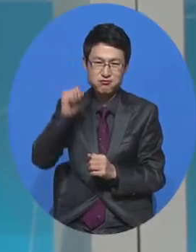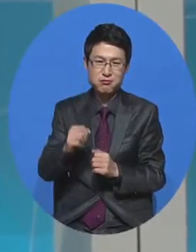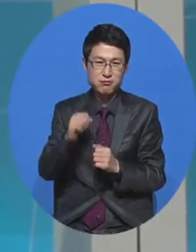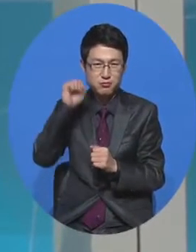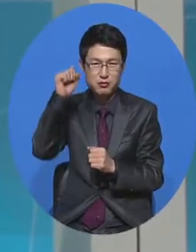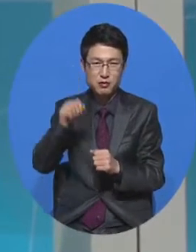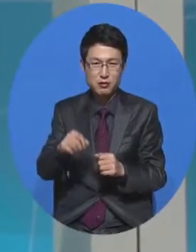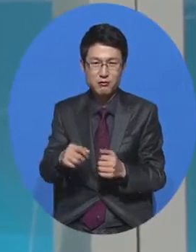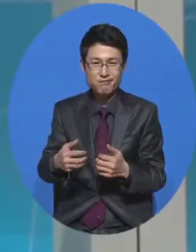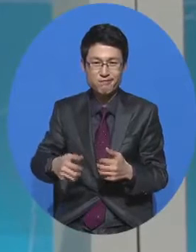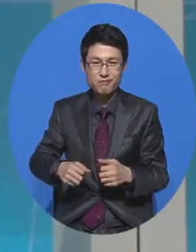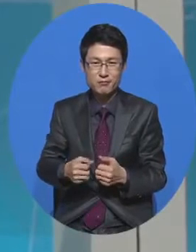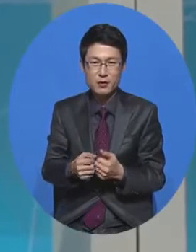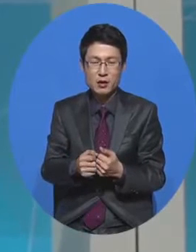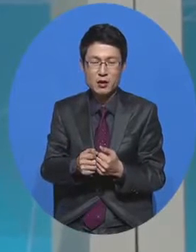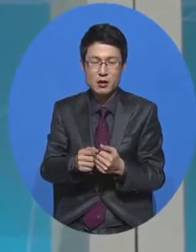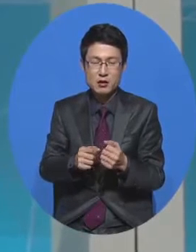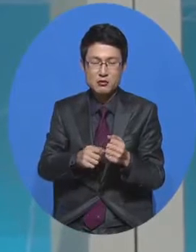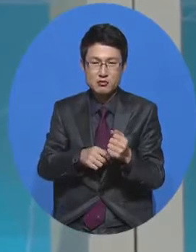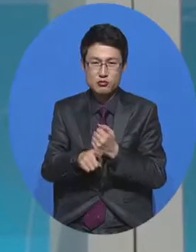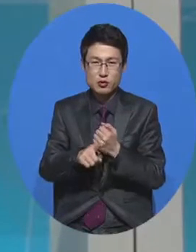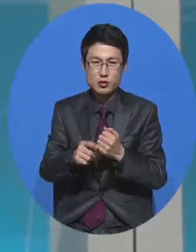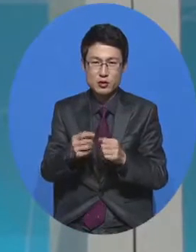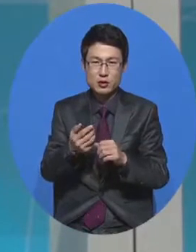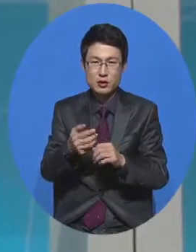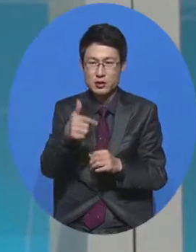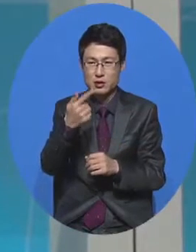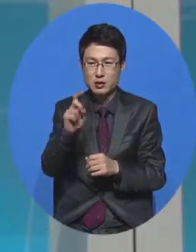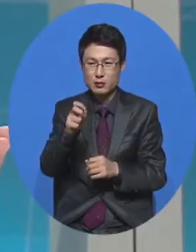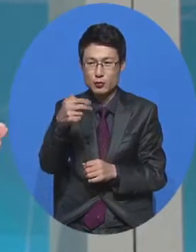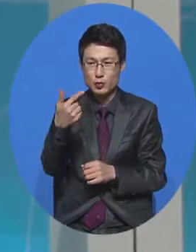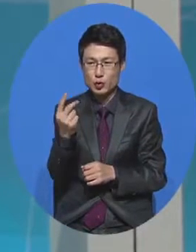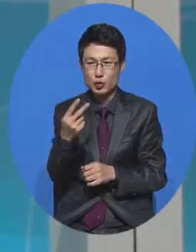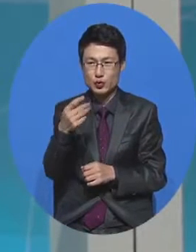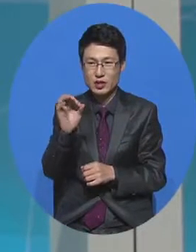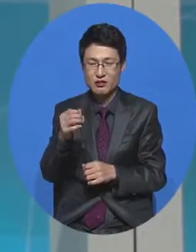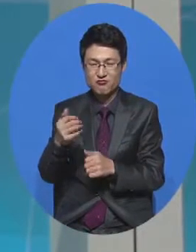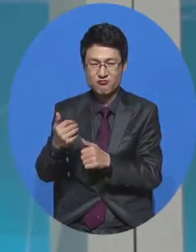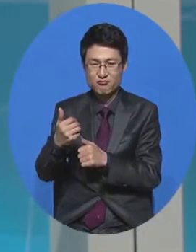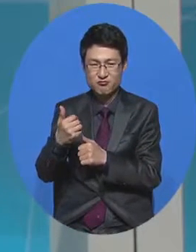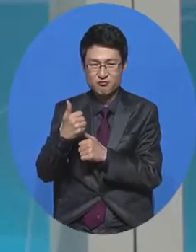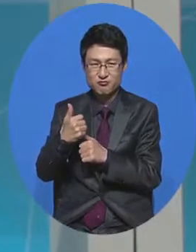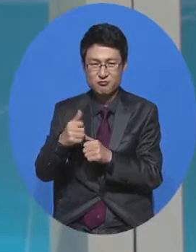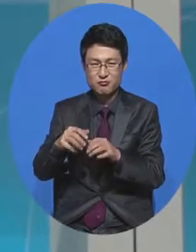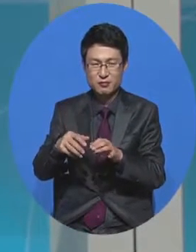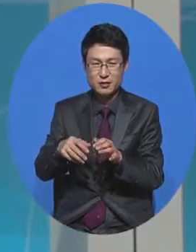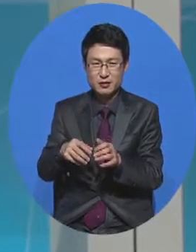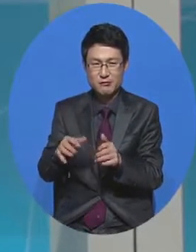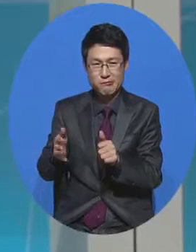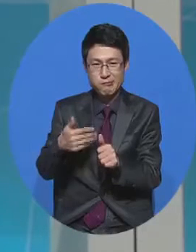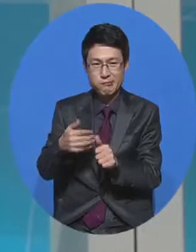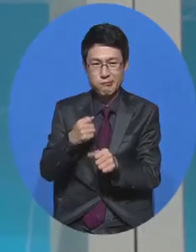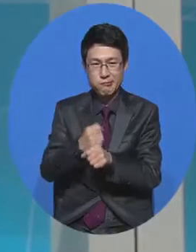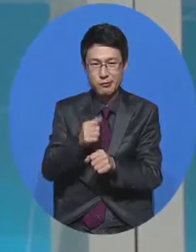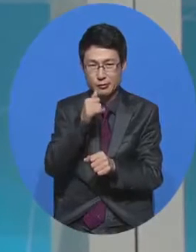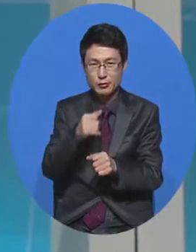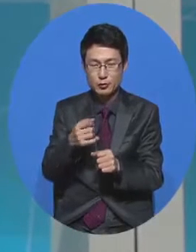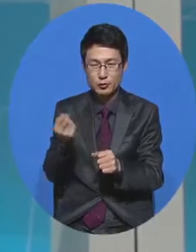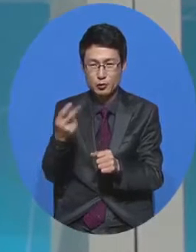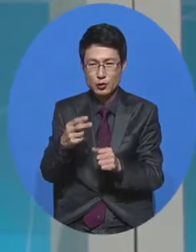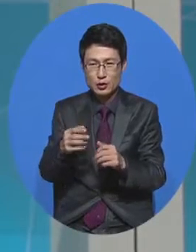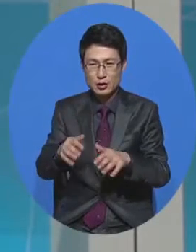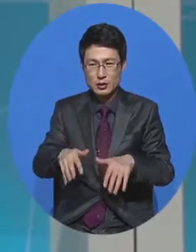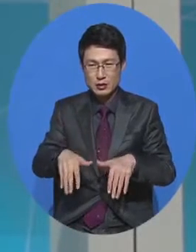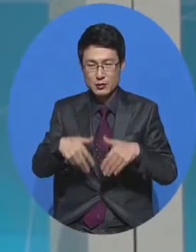배경을 남로당 무장 공기로 에 애국 했거든요 예 쁘 말씀하신대로 난 원단 독성 걸을 둘러싼